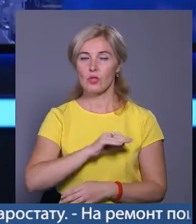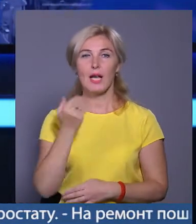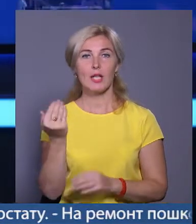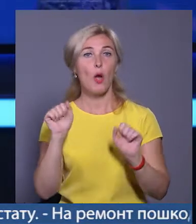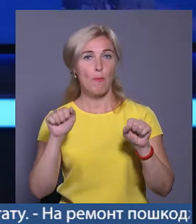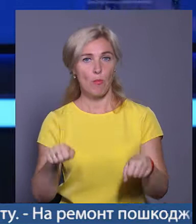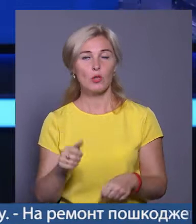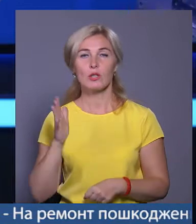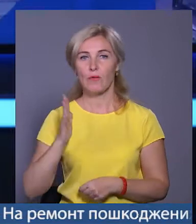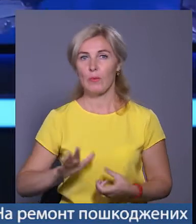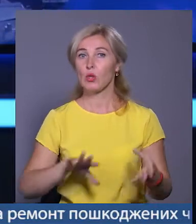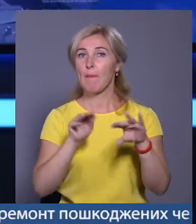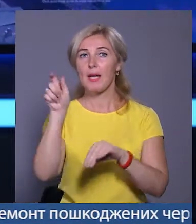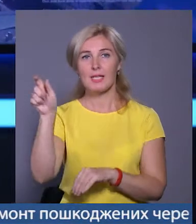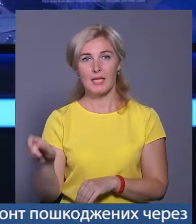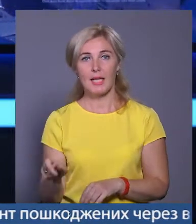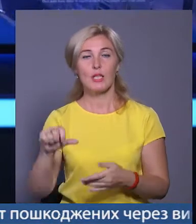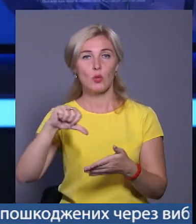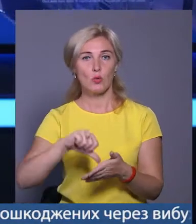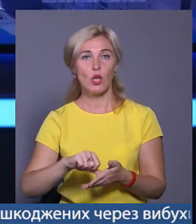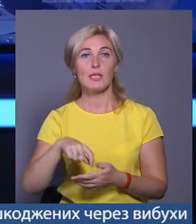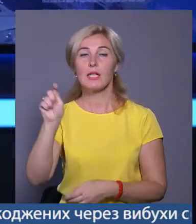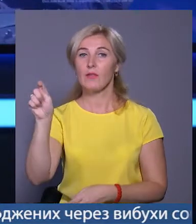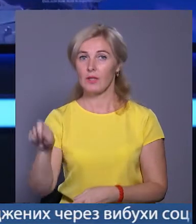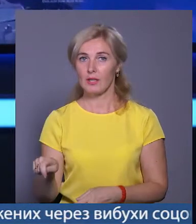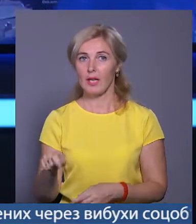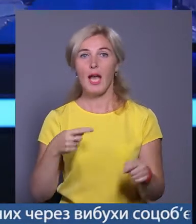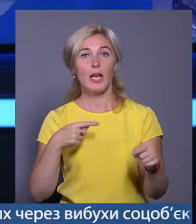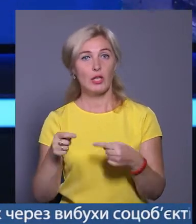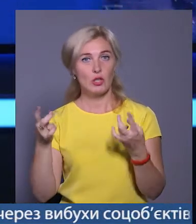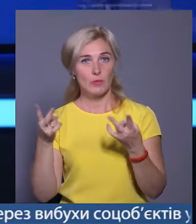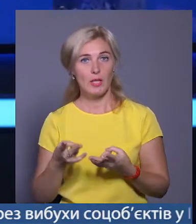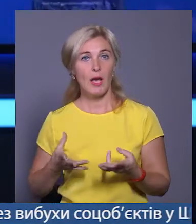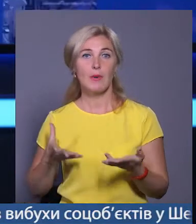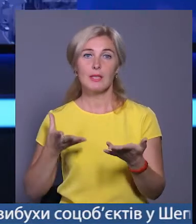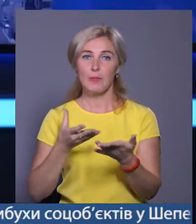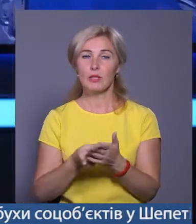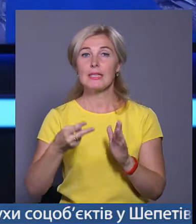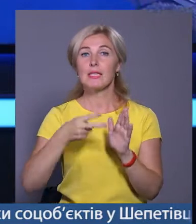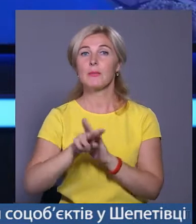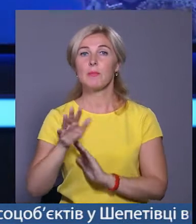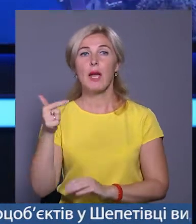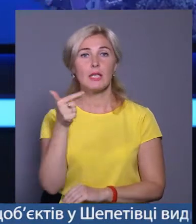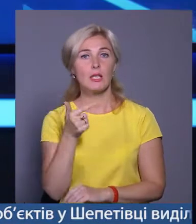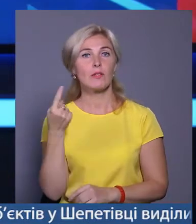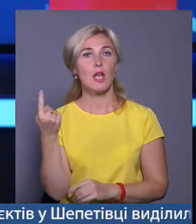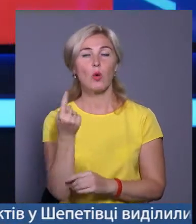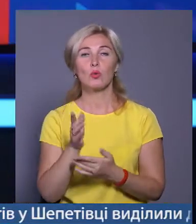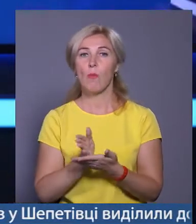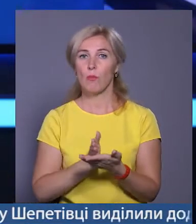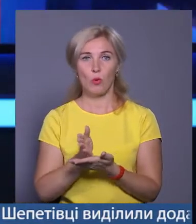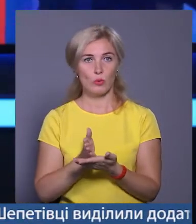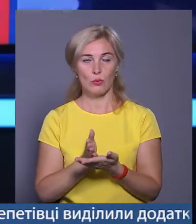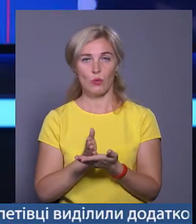нею зможуть вимушені переселенці та учасники війни. Іншим доведеться заплатити 75 гривень за одну